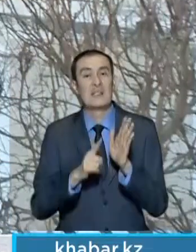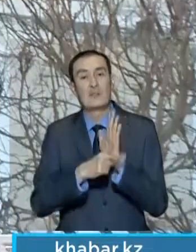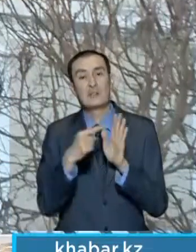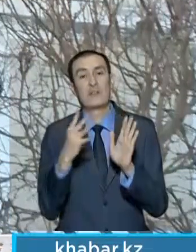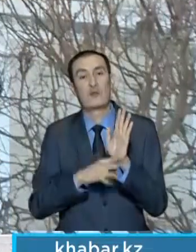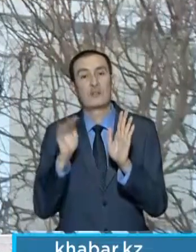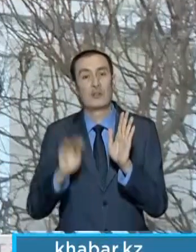100 000 тенге